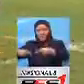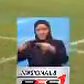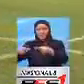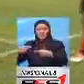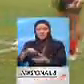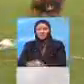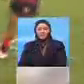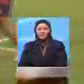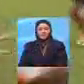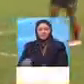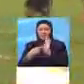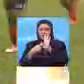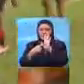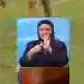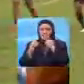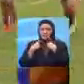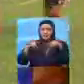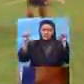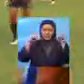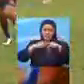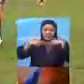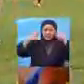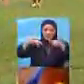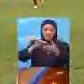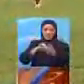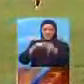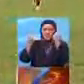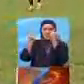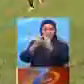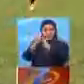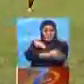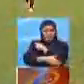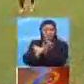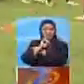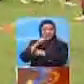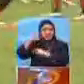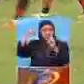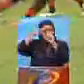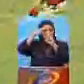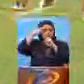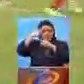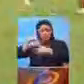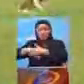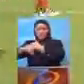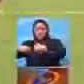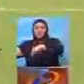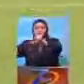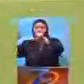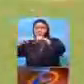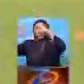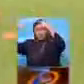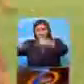tersebut selain beraksi dengan cemerlan dalam kejohanan ini misi utama skuad negara juga adalah untuk melayakkan diri ke kejohanan rugby dunia